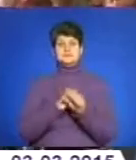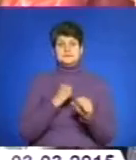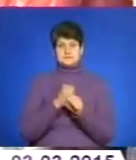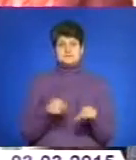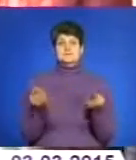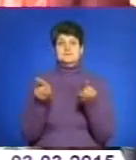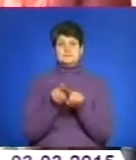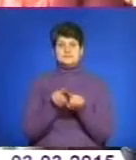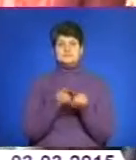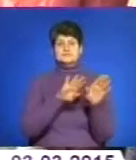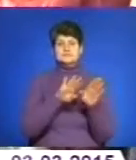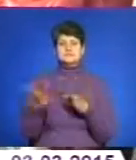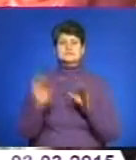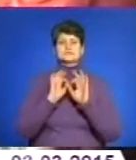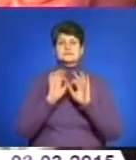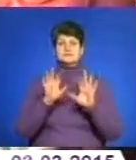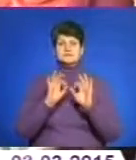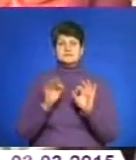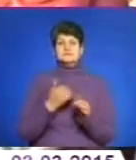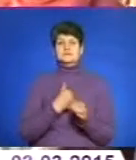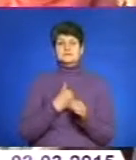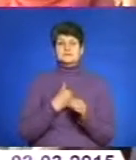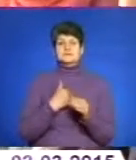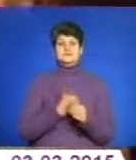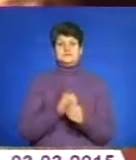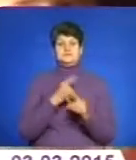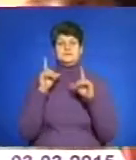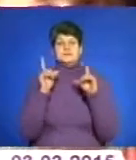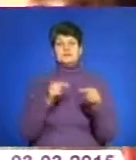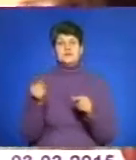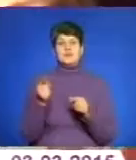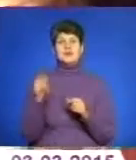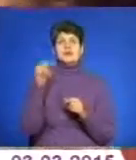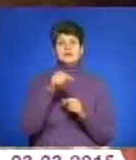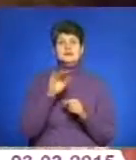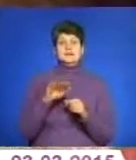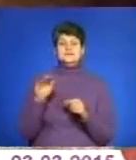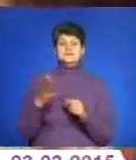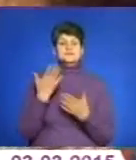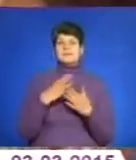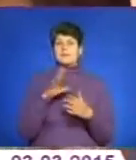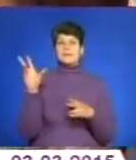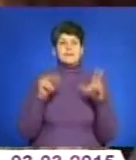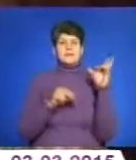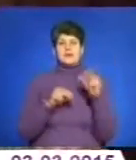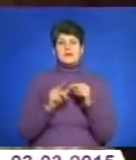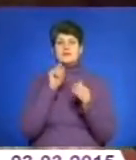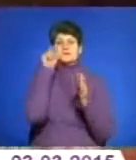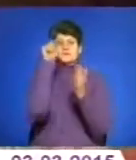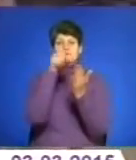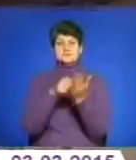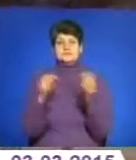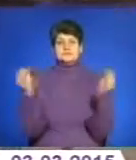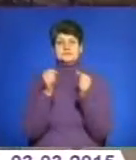теж. Після розповіді однолітків загорілися бажанням відвідати Тернопільщину і ті вихованці, яким не пощастило потрапити на захід